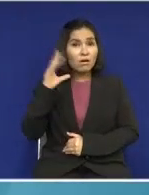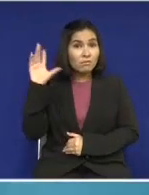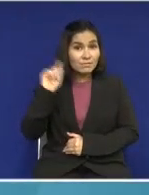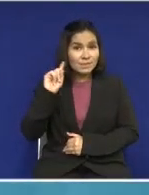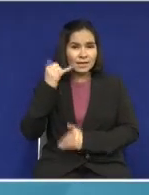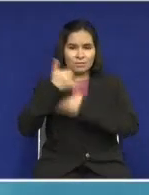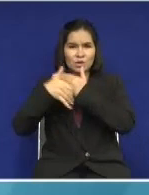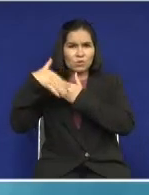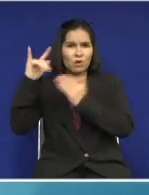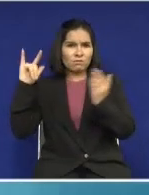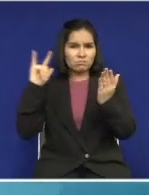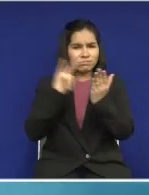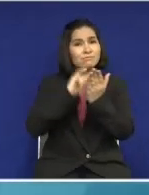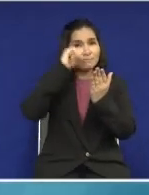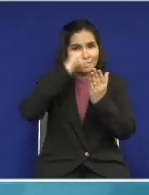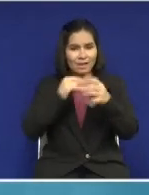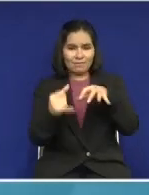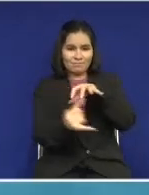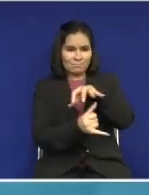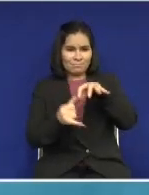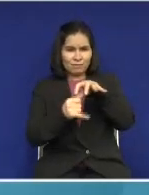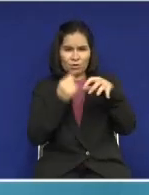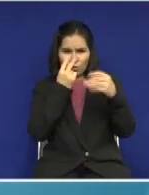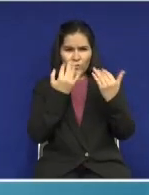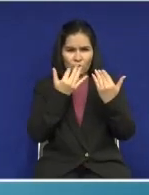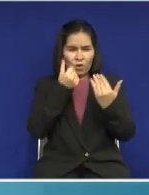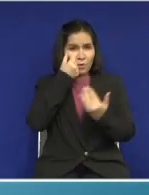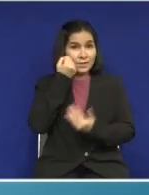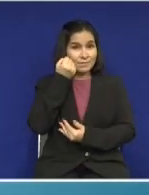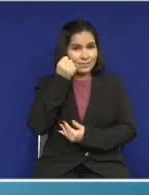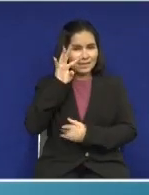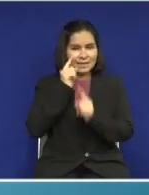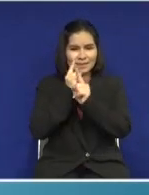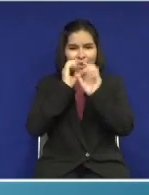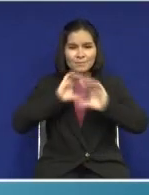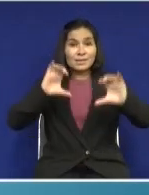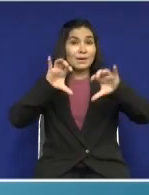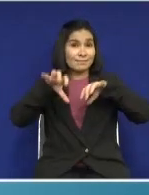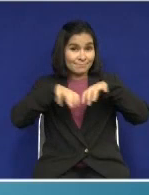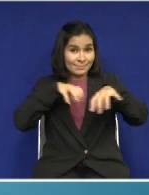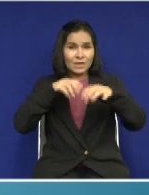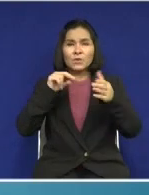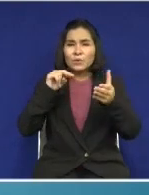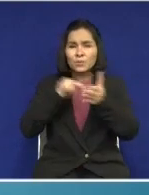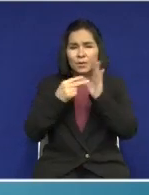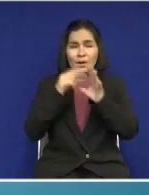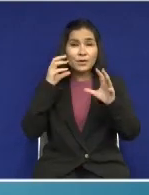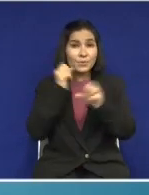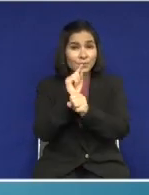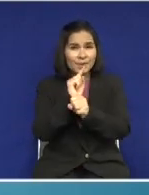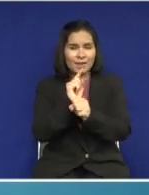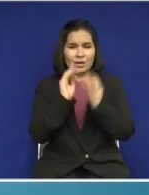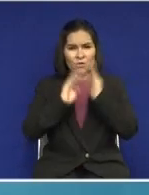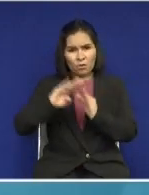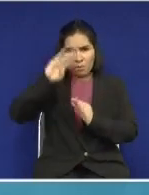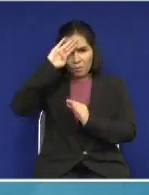จากต่างประเทศและเข้าพักในสถานที่เฝ้าระวังที่รัฐจัดให้ค่ะนั่นหมายความว่าจำนวนผู้ติดเชื้อที่เกิ